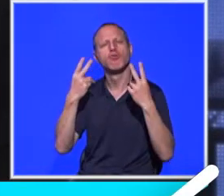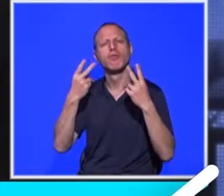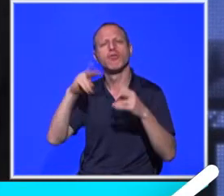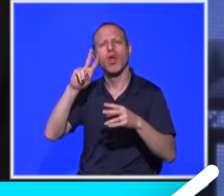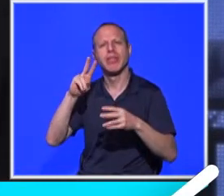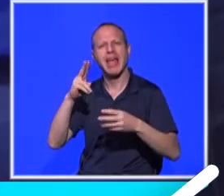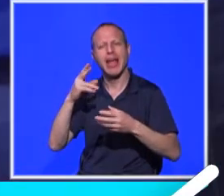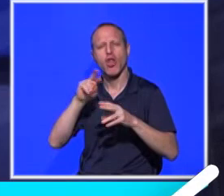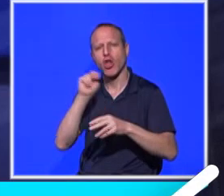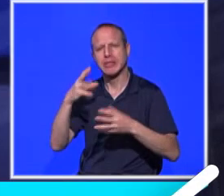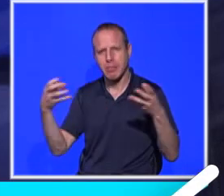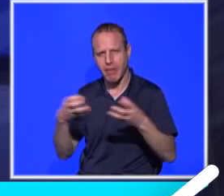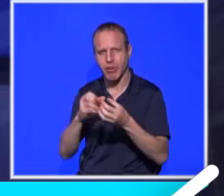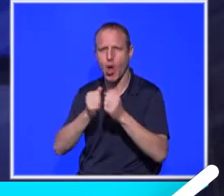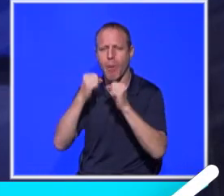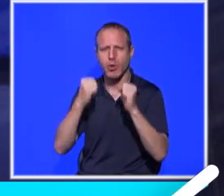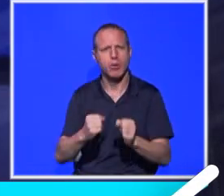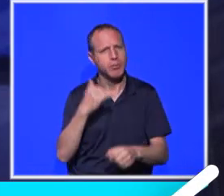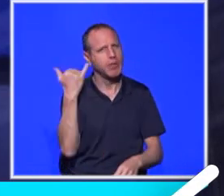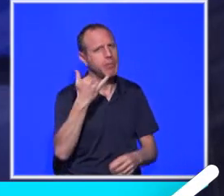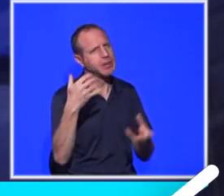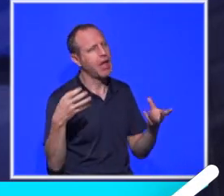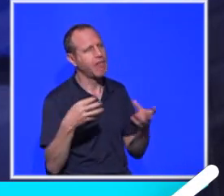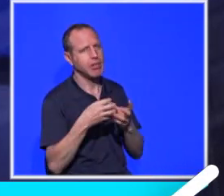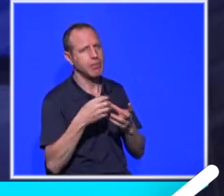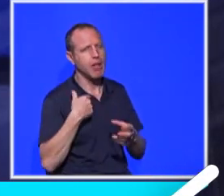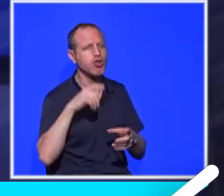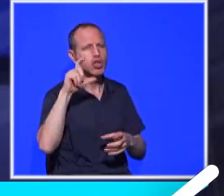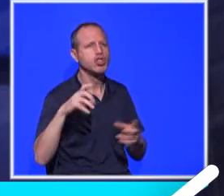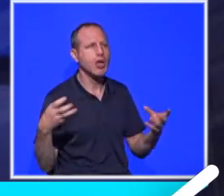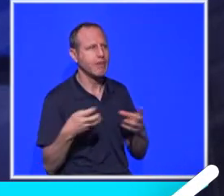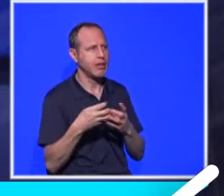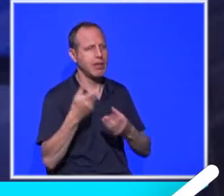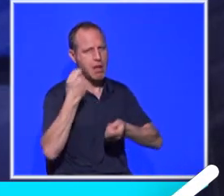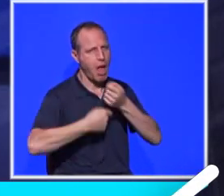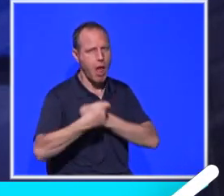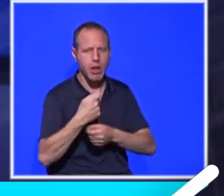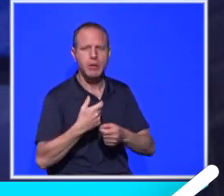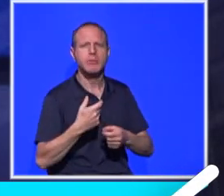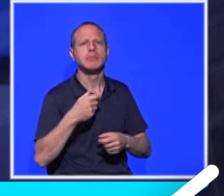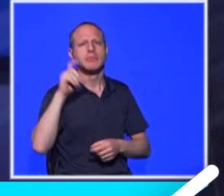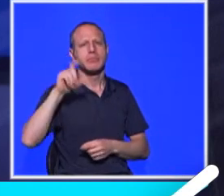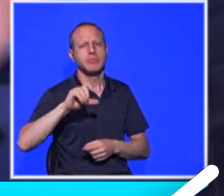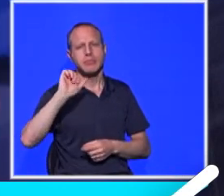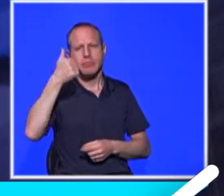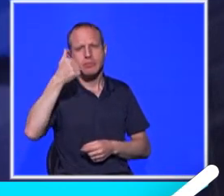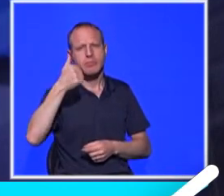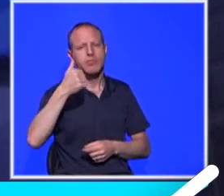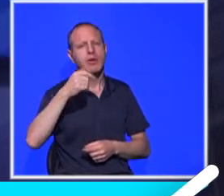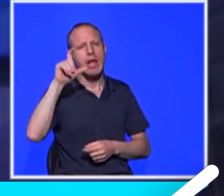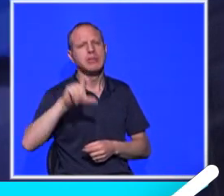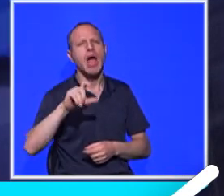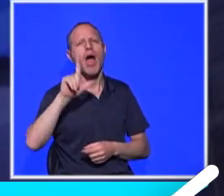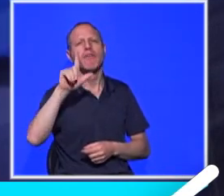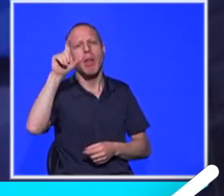או ביטחוניים? תמיד חברתיים. אני איש חברתי, חברתי, כלכלי, האדם קודם כל, האזרח, אבל הבן